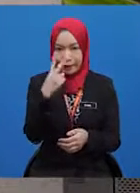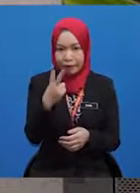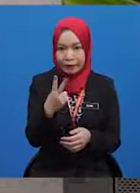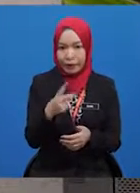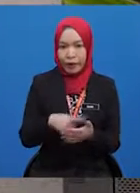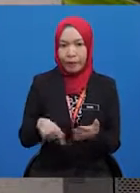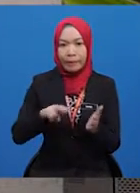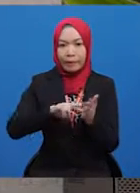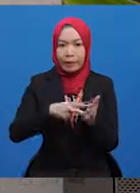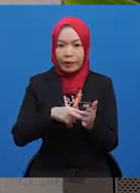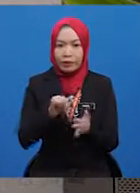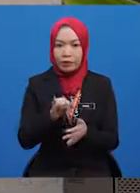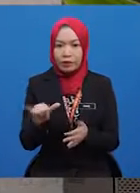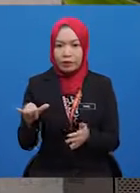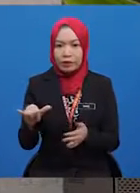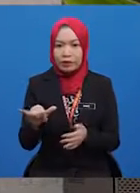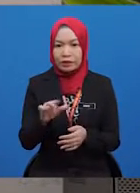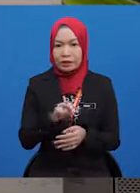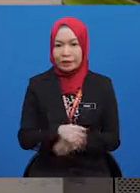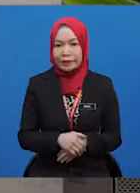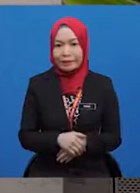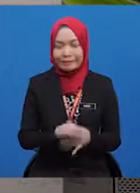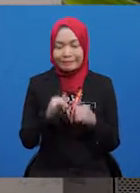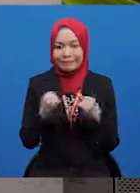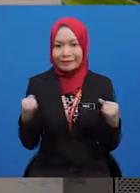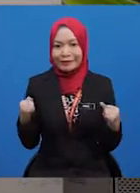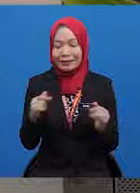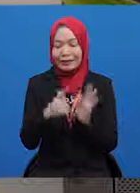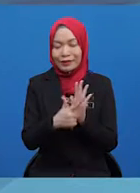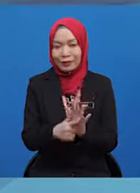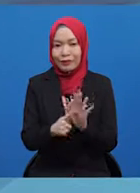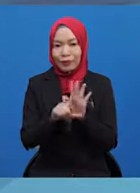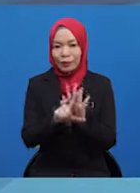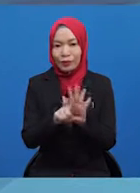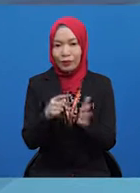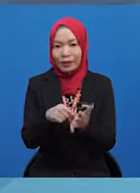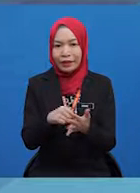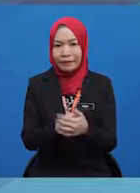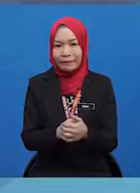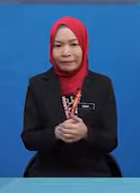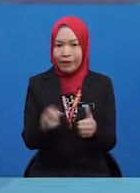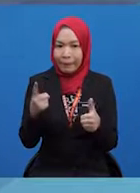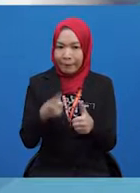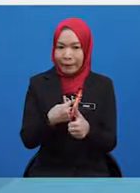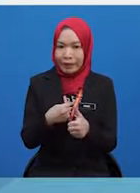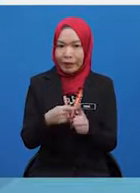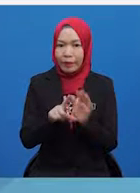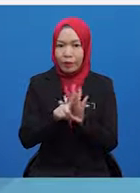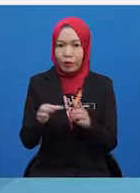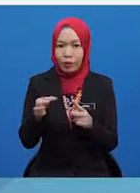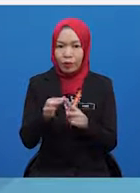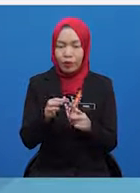yang dimaksudkan dengan ketiga-tiga jenis logo ini. Yang pertama, logo